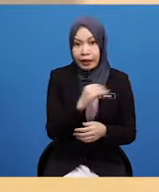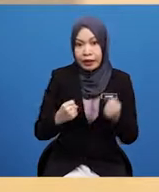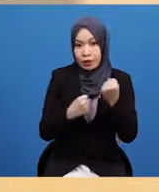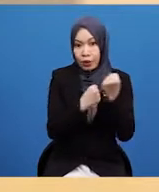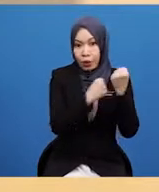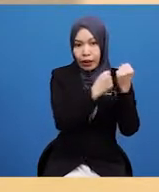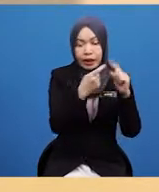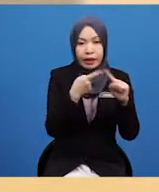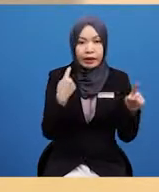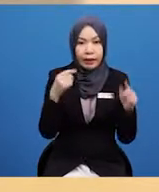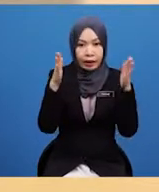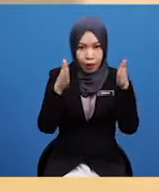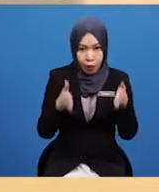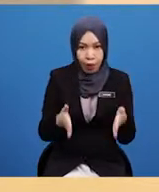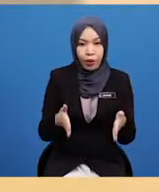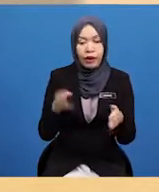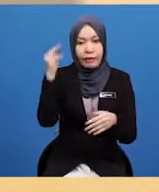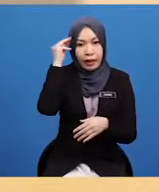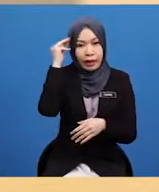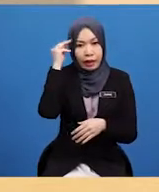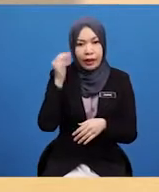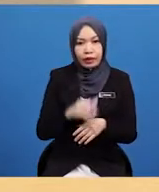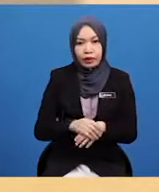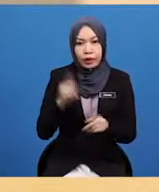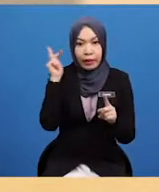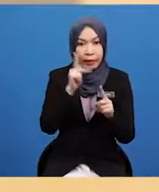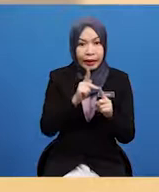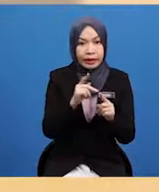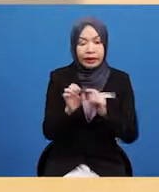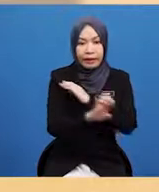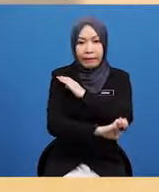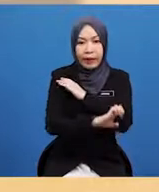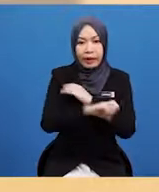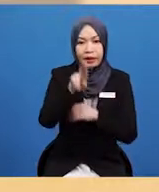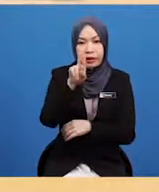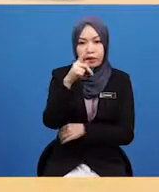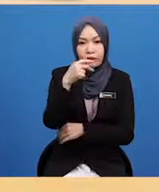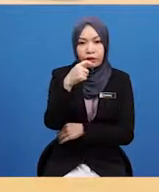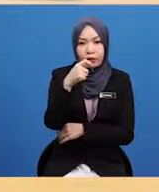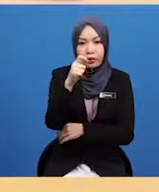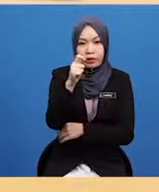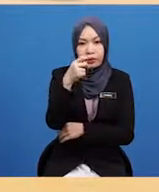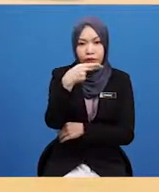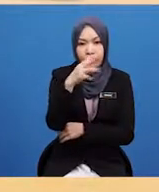Melayu kepada Empayar Uthmaniyah yang berperang dalam Perang Dunia Pertama.